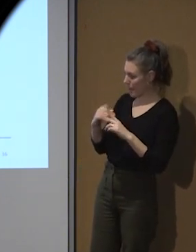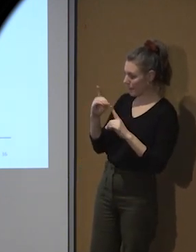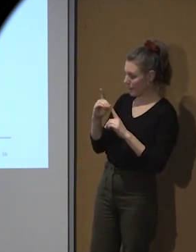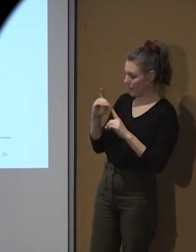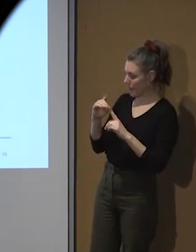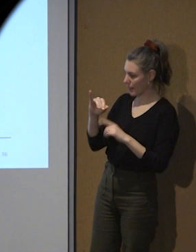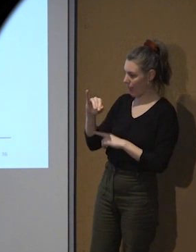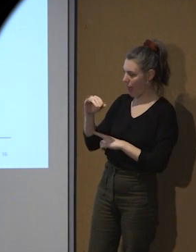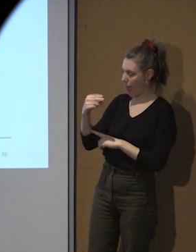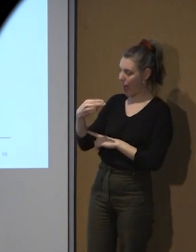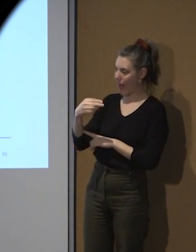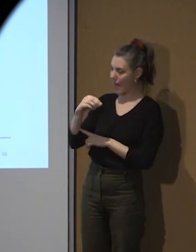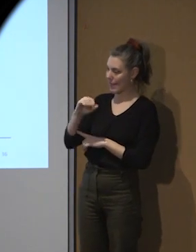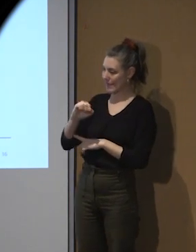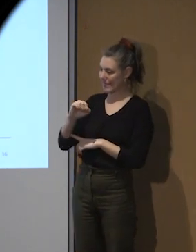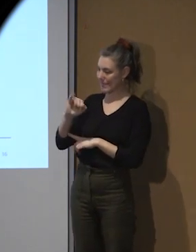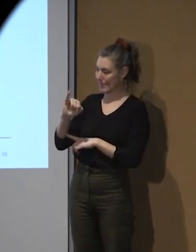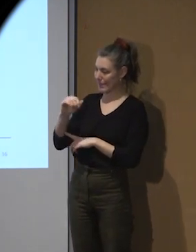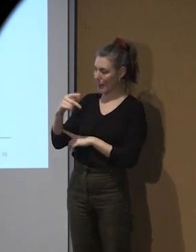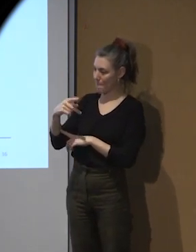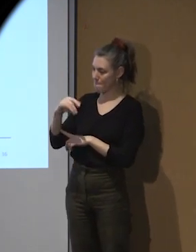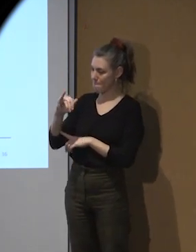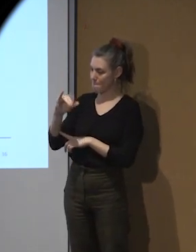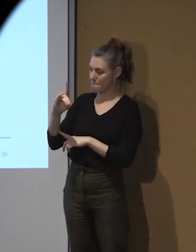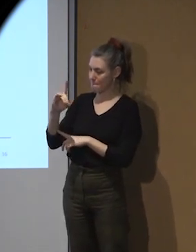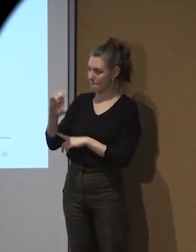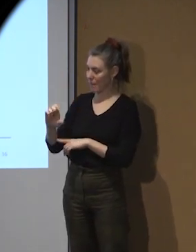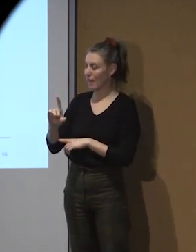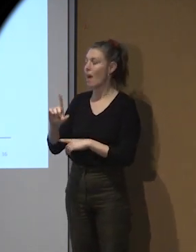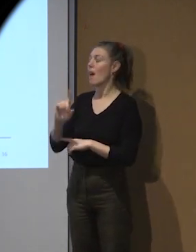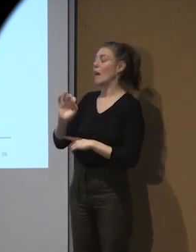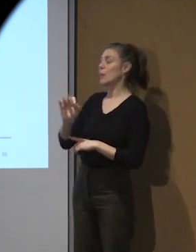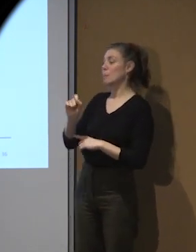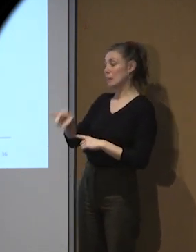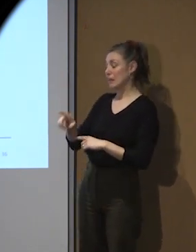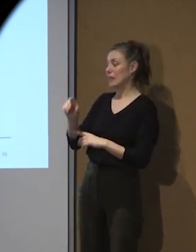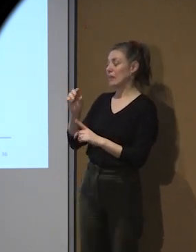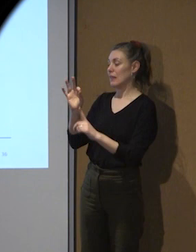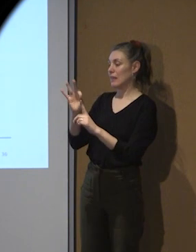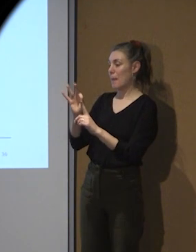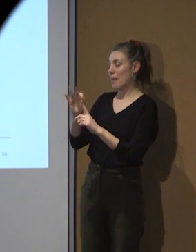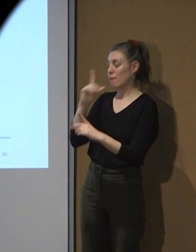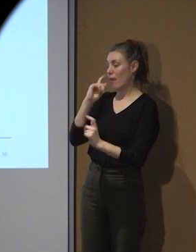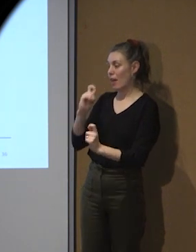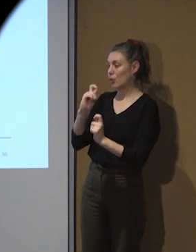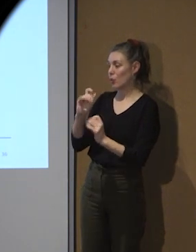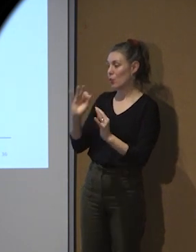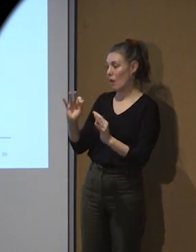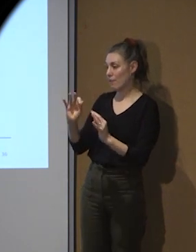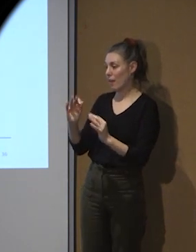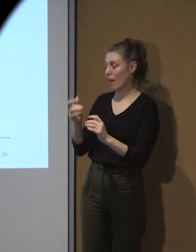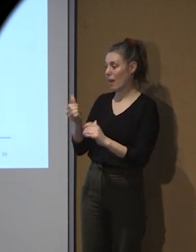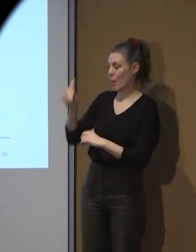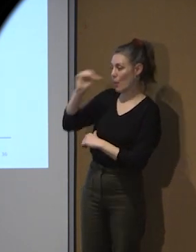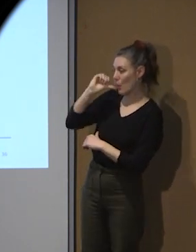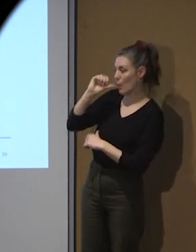Le diabète insipide, il faudra surtout être vigilant en termes d'apport hydrique et d'apport justement minéraux, parce que c'est plus une perte de sel et on